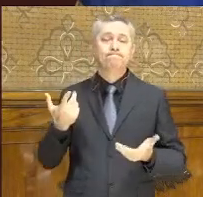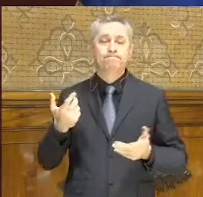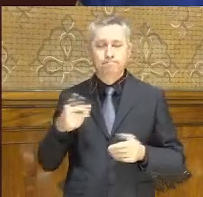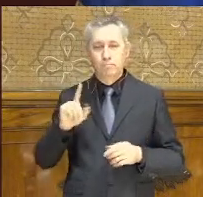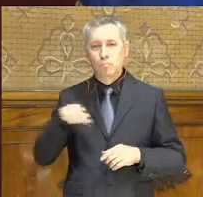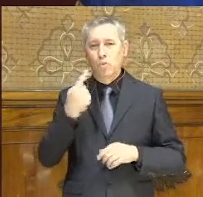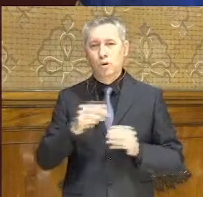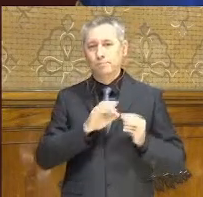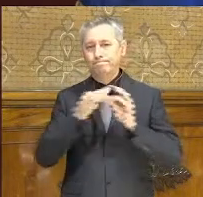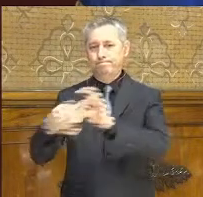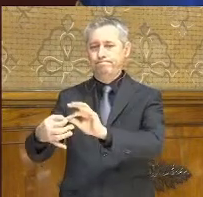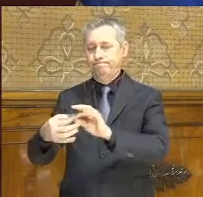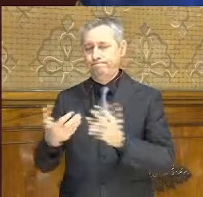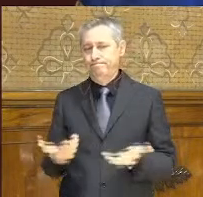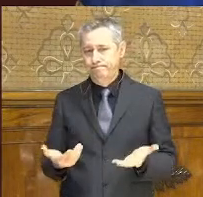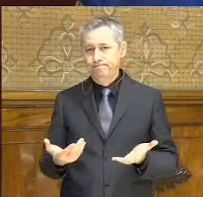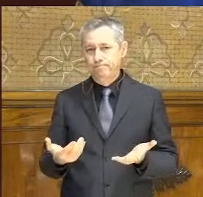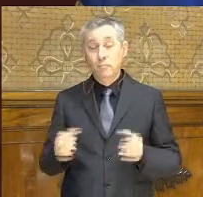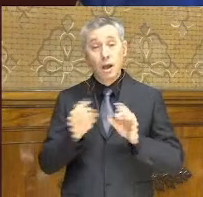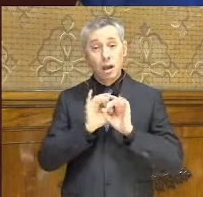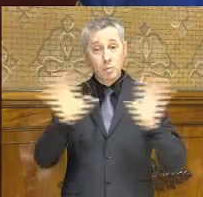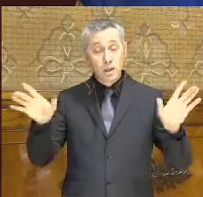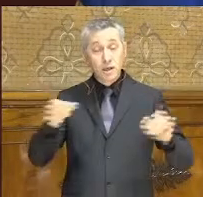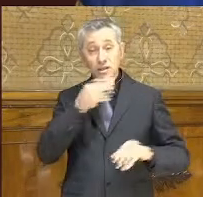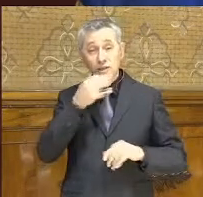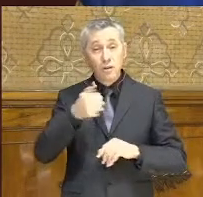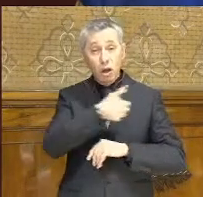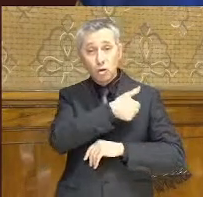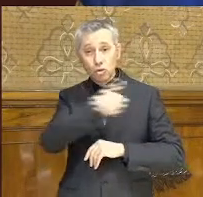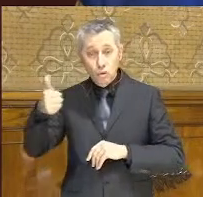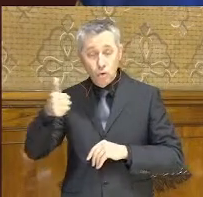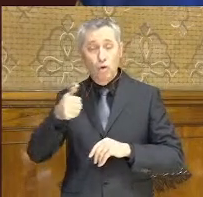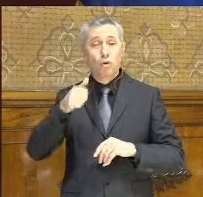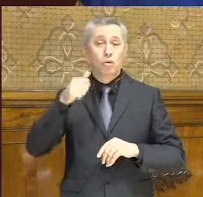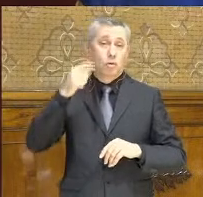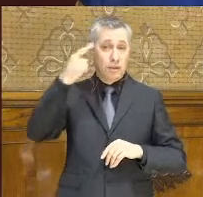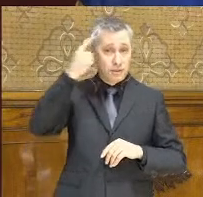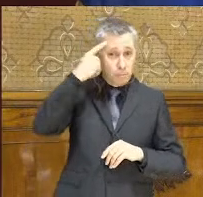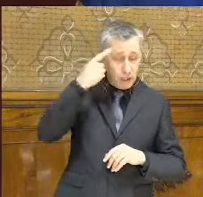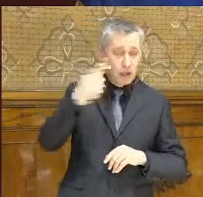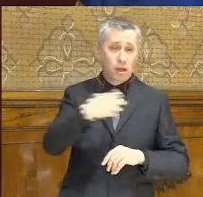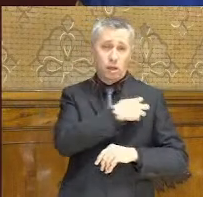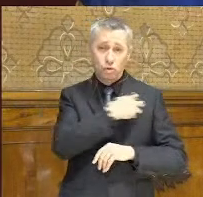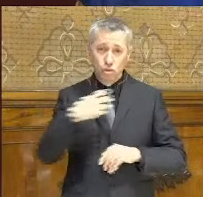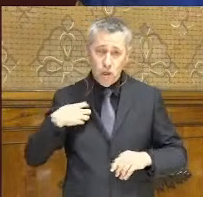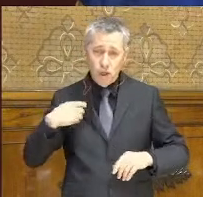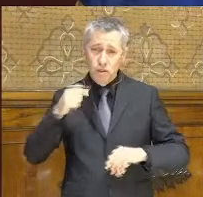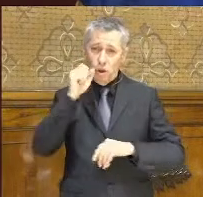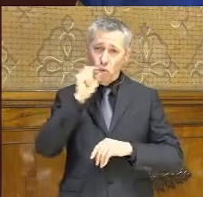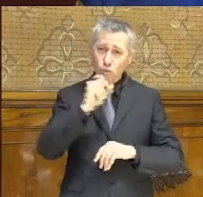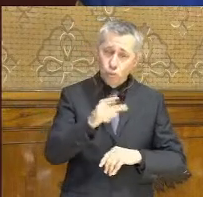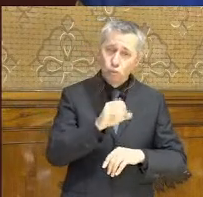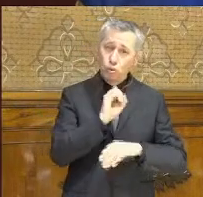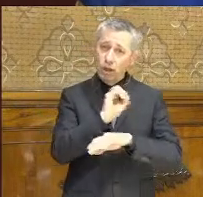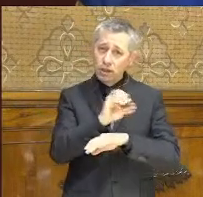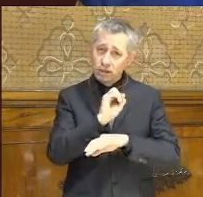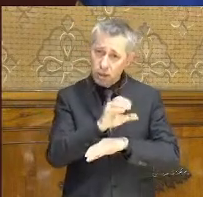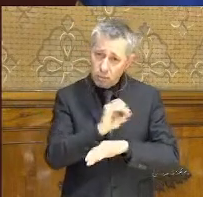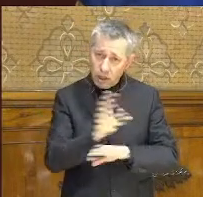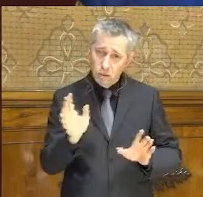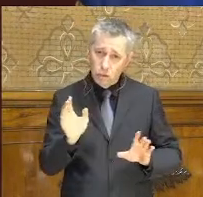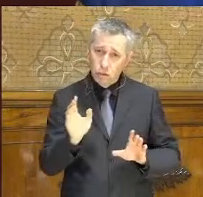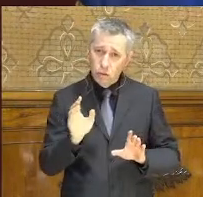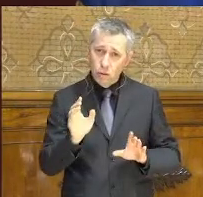la libertà naturalmente non si declina solo nella trasmissione del sapere, della scienza, della cultura, dell'insegnamento, come tra